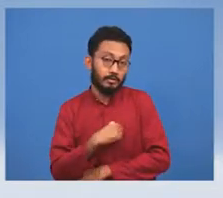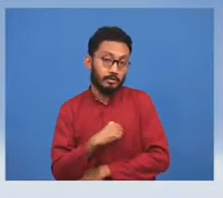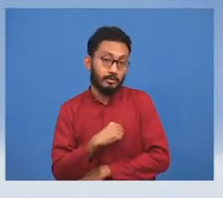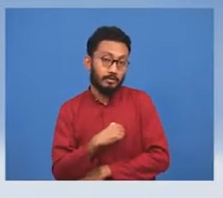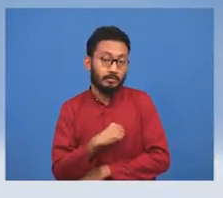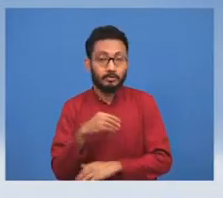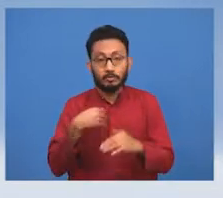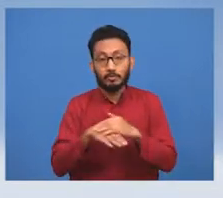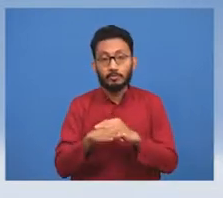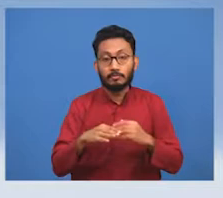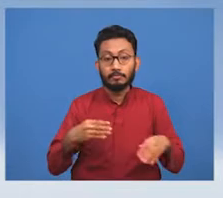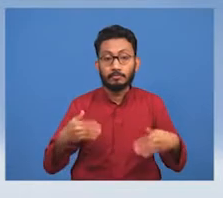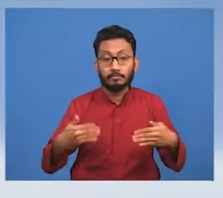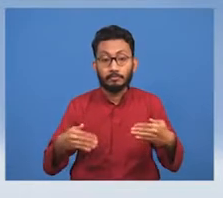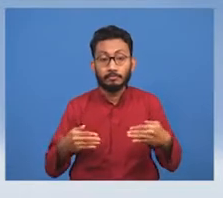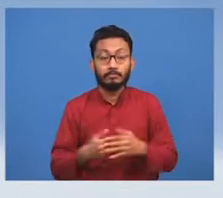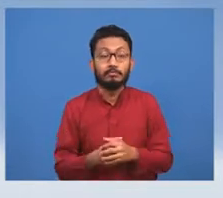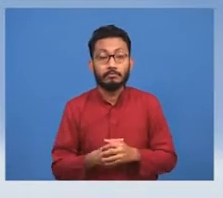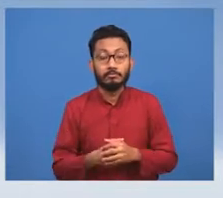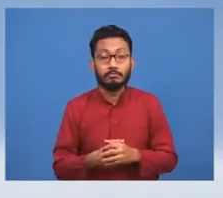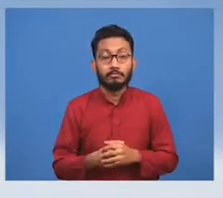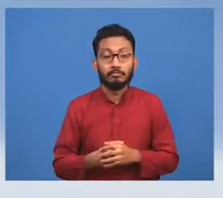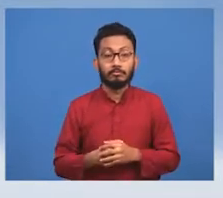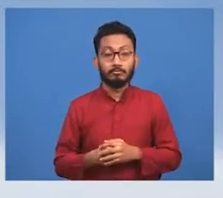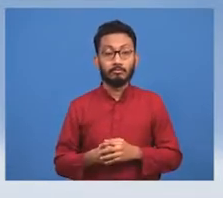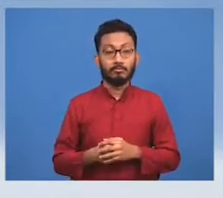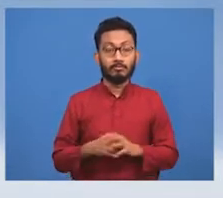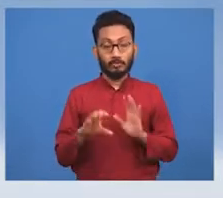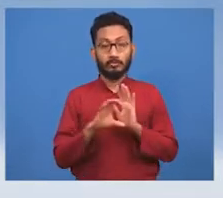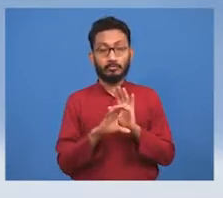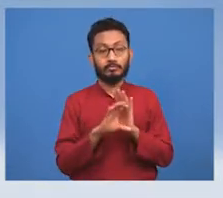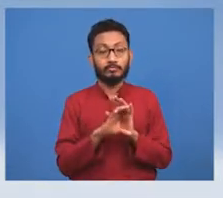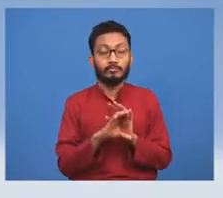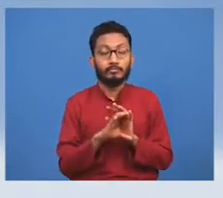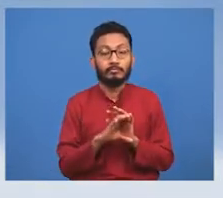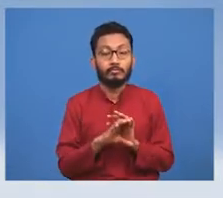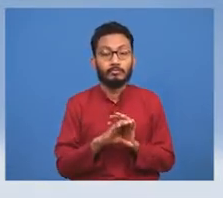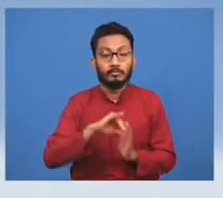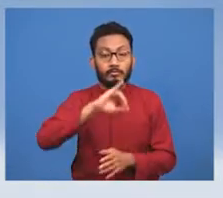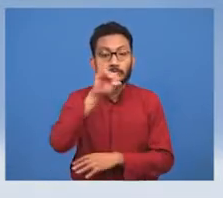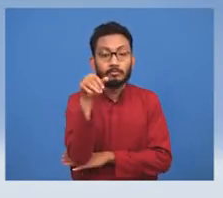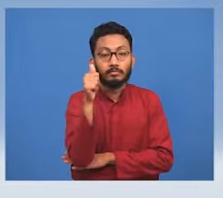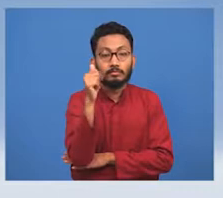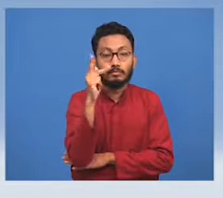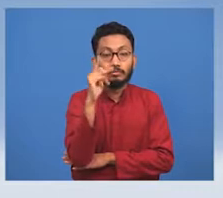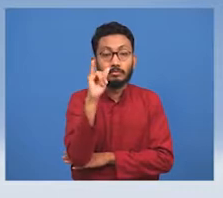kuasa pihak berkuasa agama seperti Jabatan Kemajuan Islam Malaysia, yakni